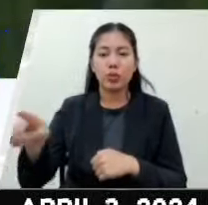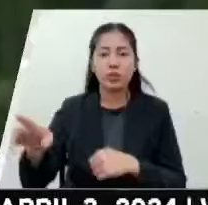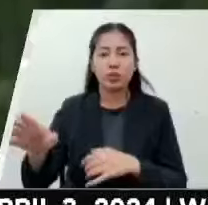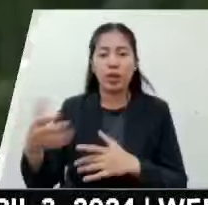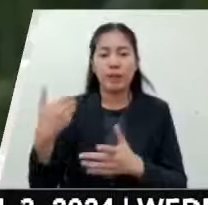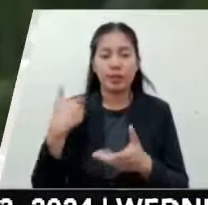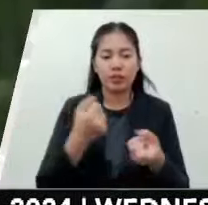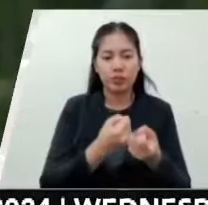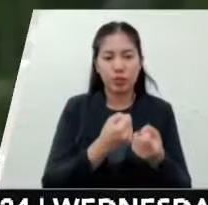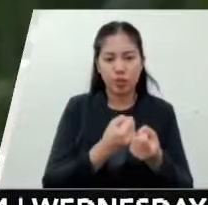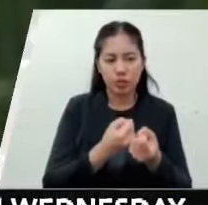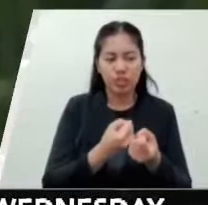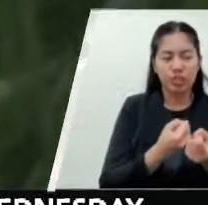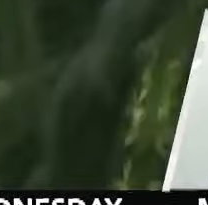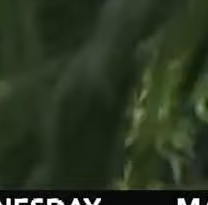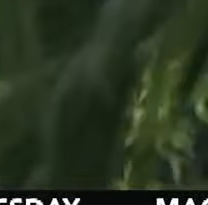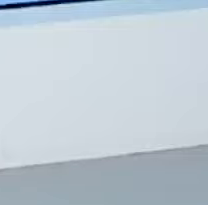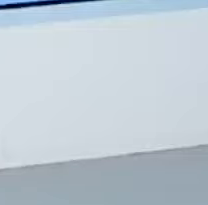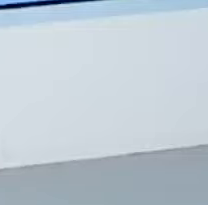tag-init.